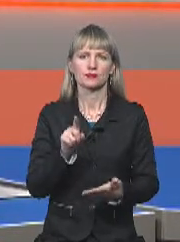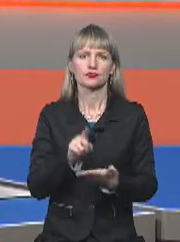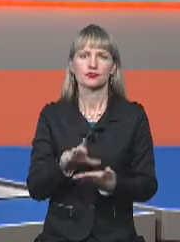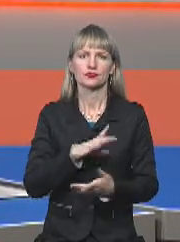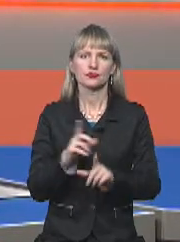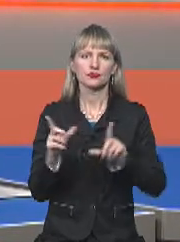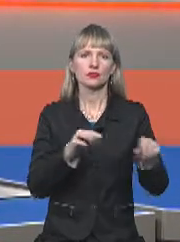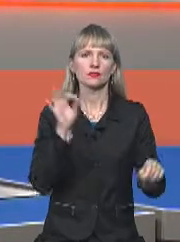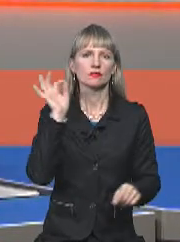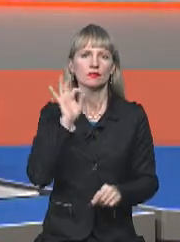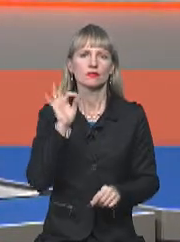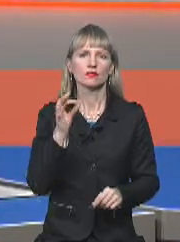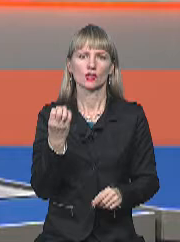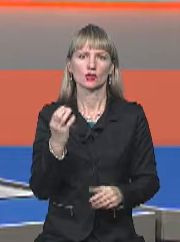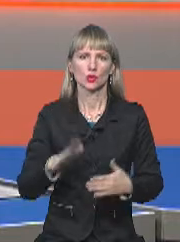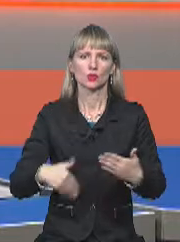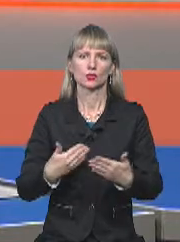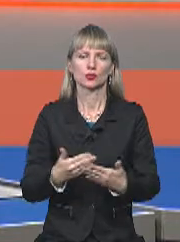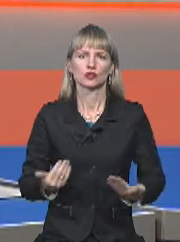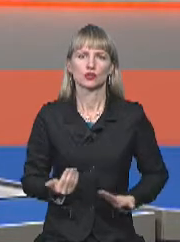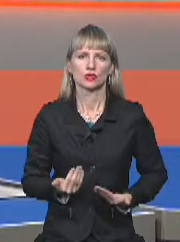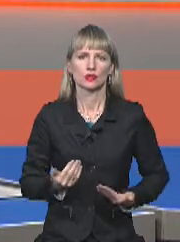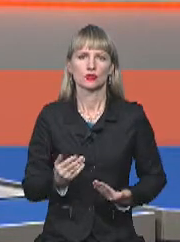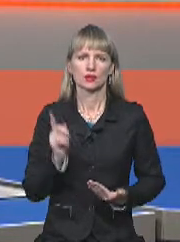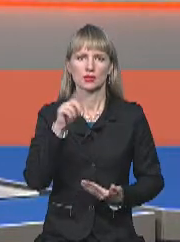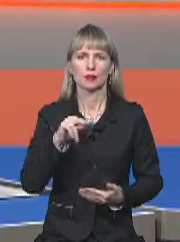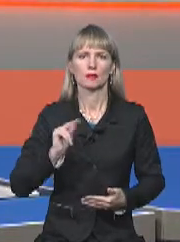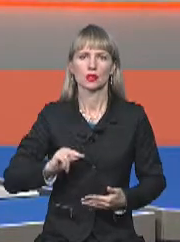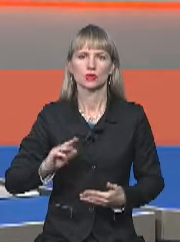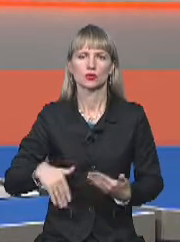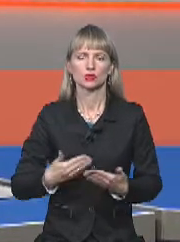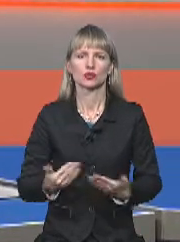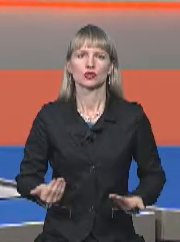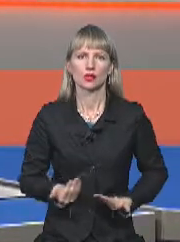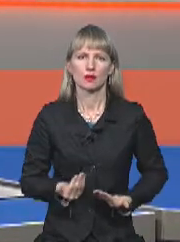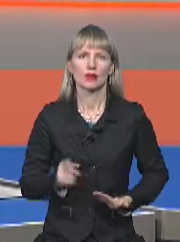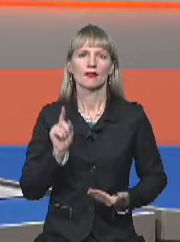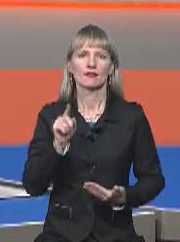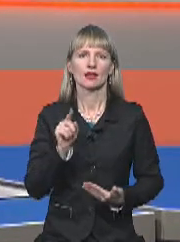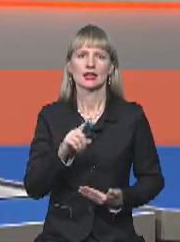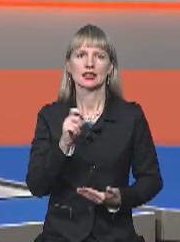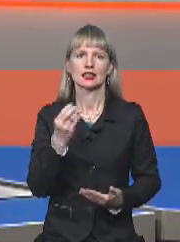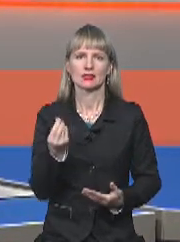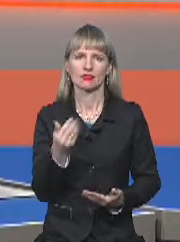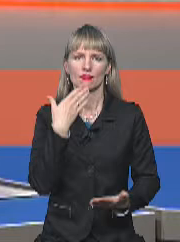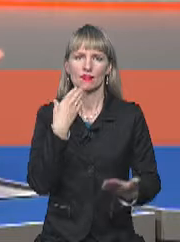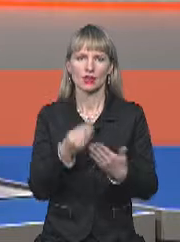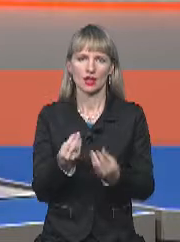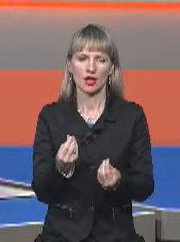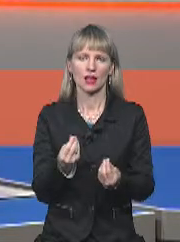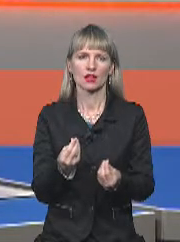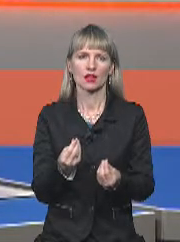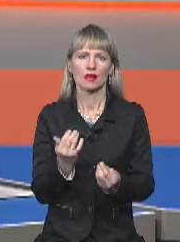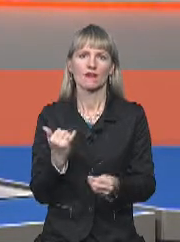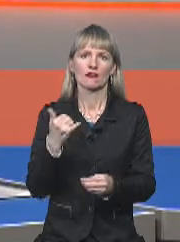вже виїжджати в Німеччину, він ще досі живий, він там працює, живе, то він за свій кошт фактично в